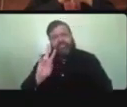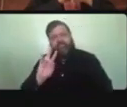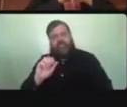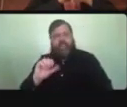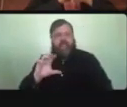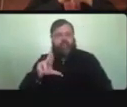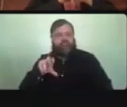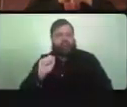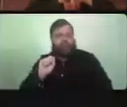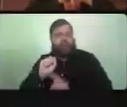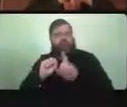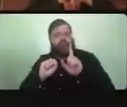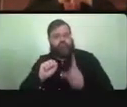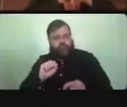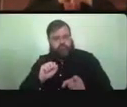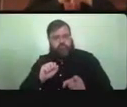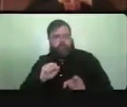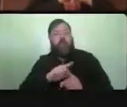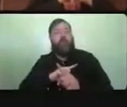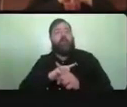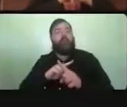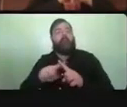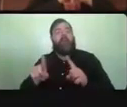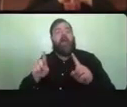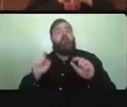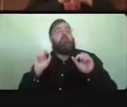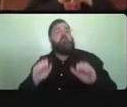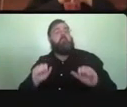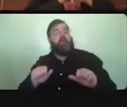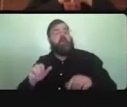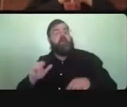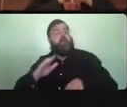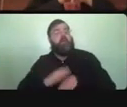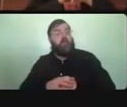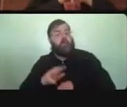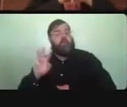Majengo yanatoa huduma ya afya.